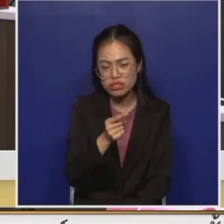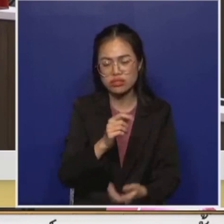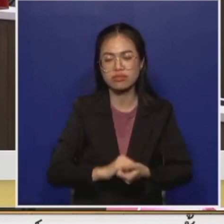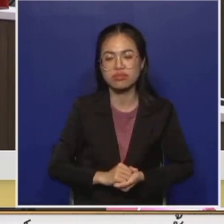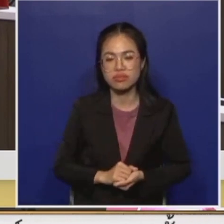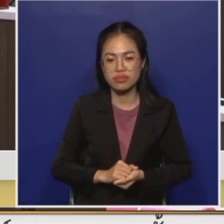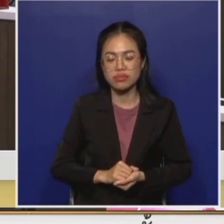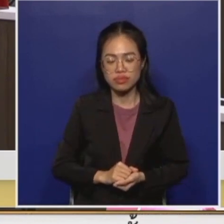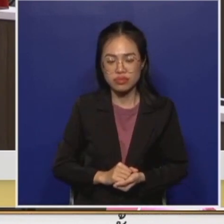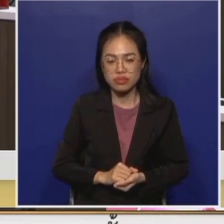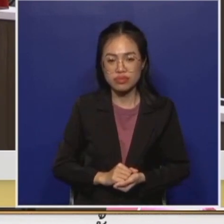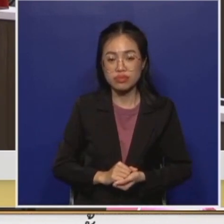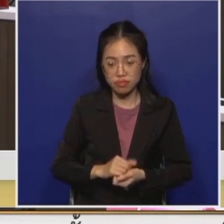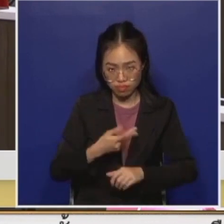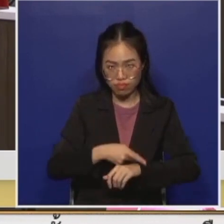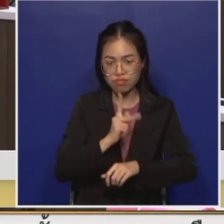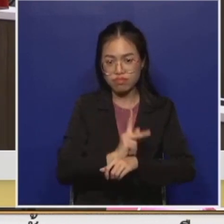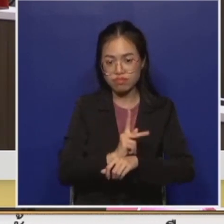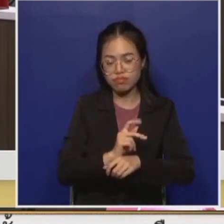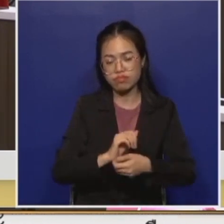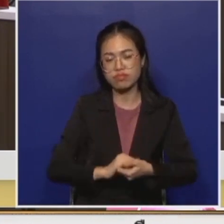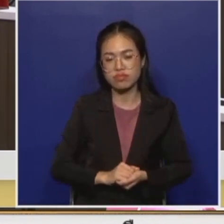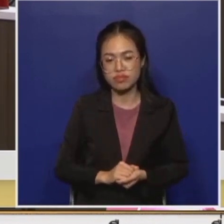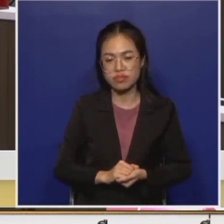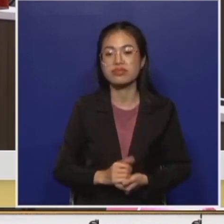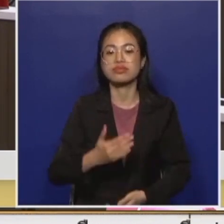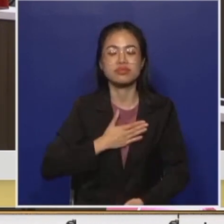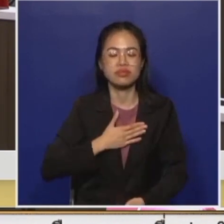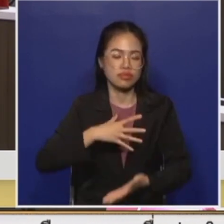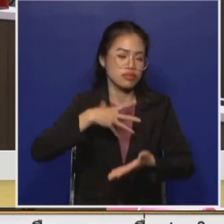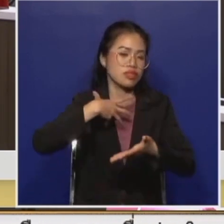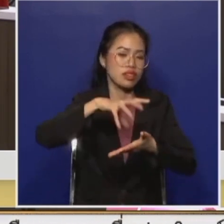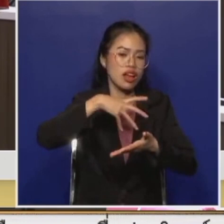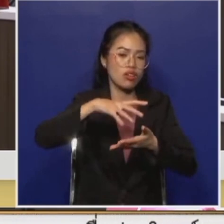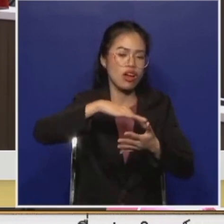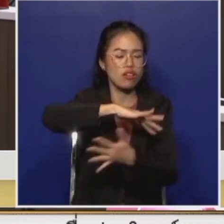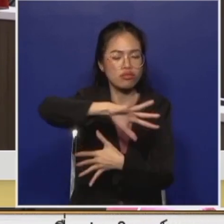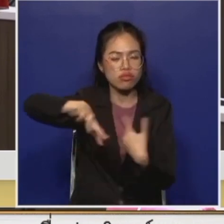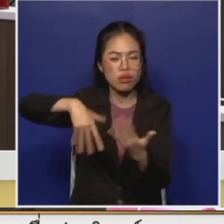ทำทส่งทผมกลเป York ทททานโยคามพระรบ